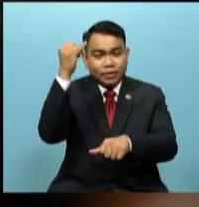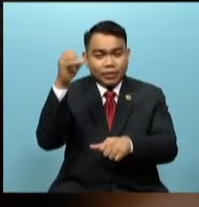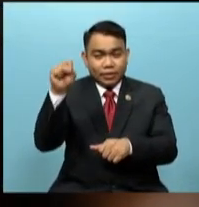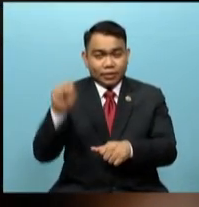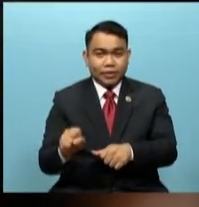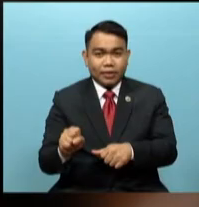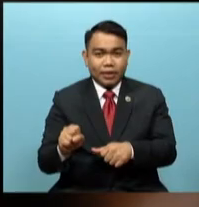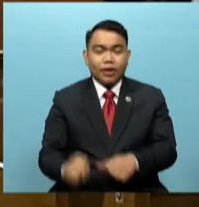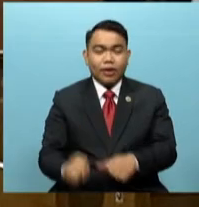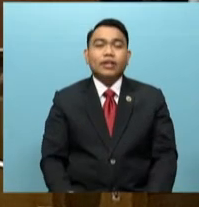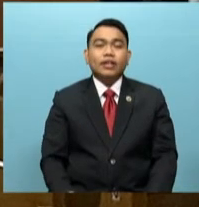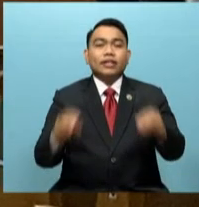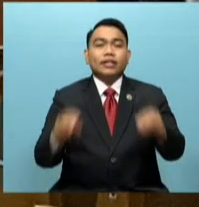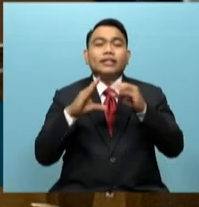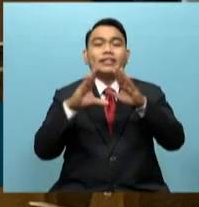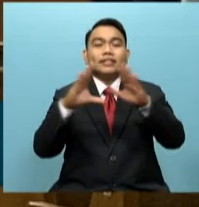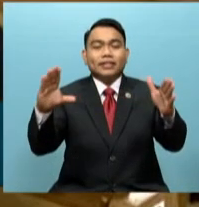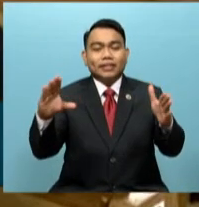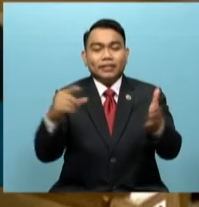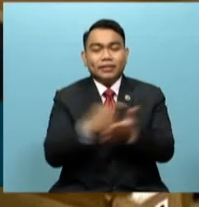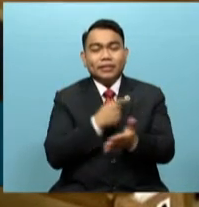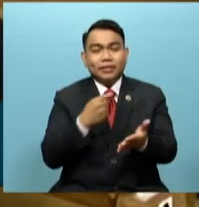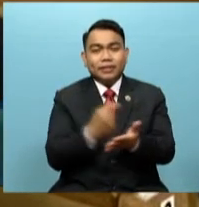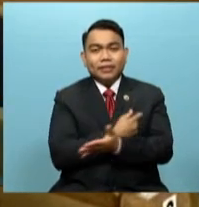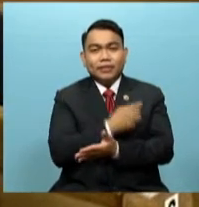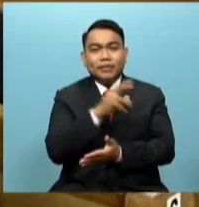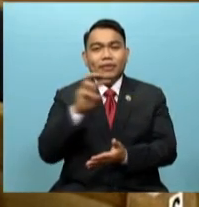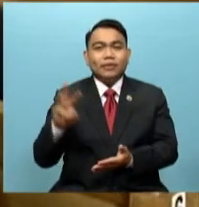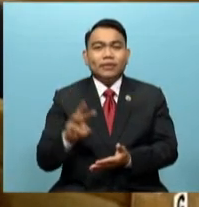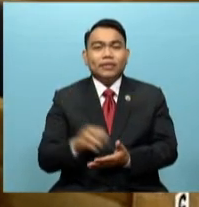ang Evangelical Mission sa distrito ng Washington State.